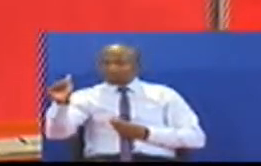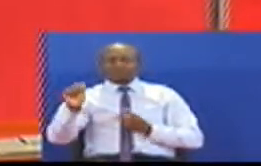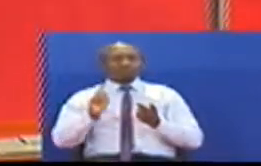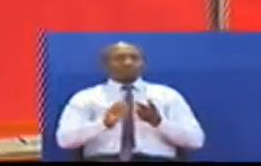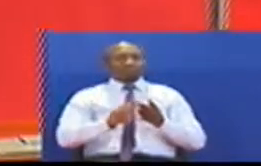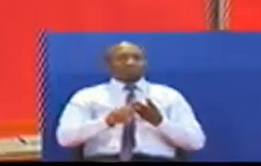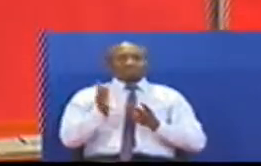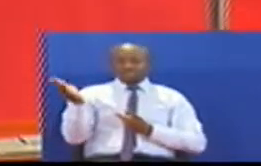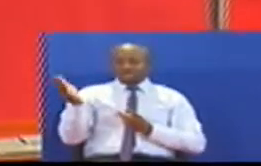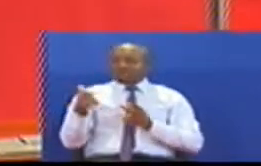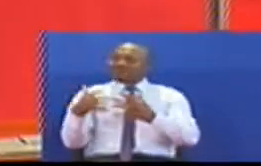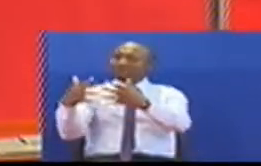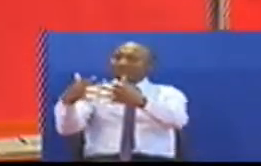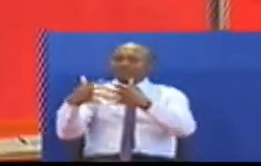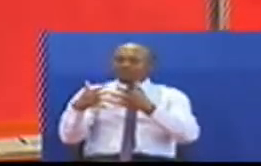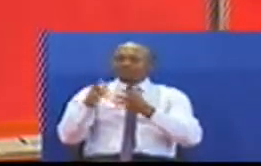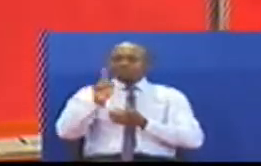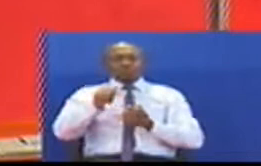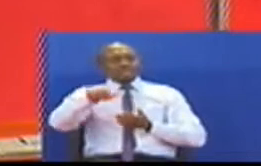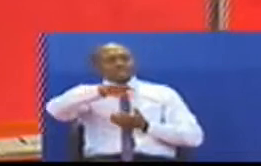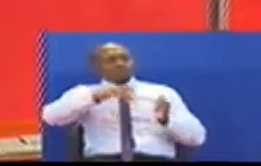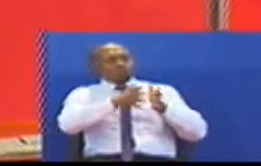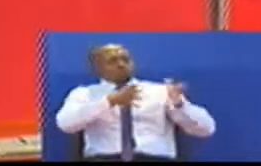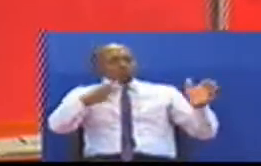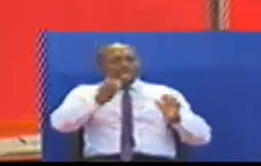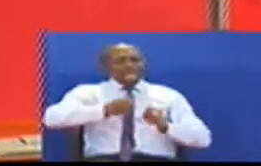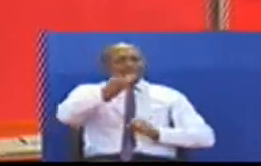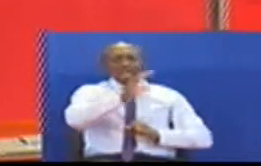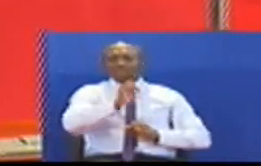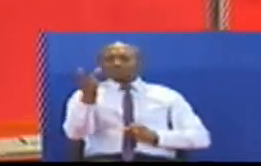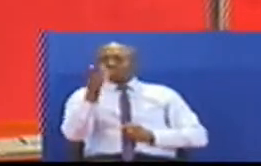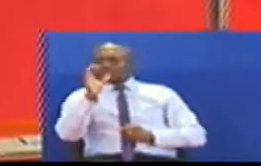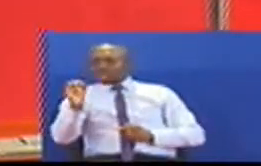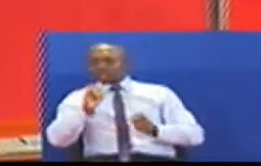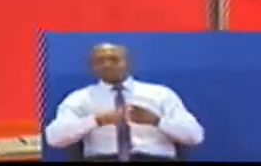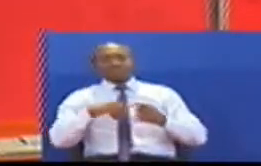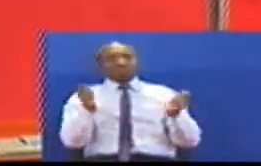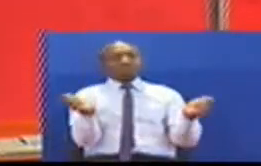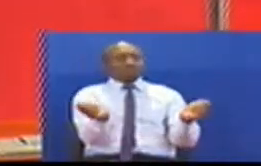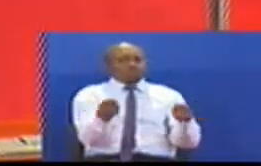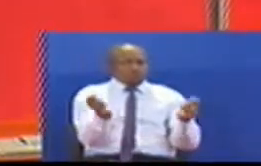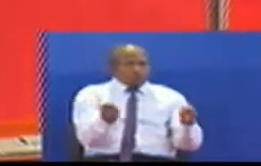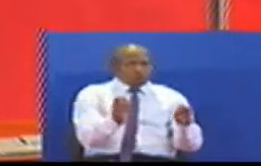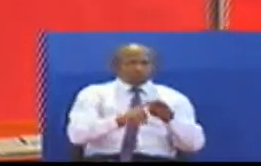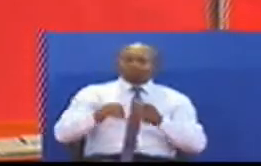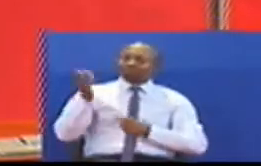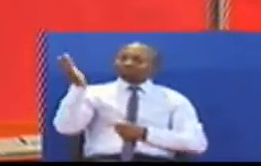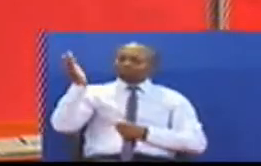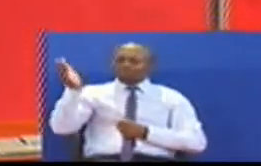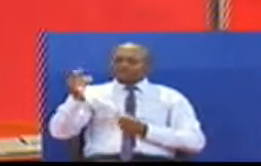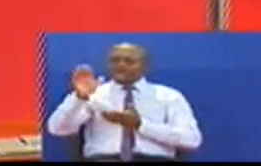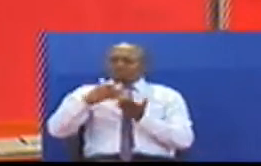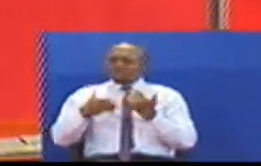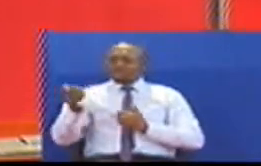kwa maana ya Utegi, liko shamba kubwa zaidi ya heka 20,000 kwa ajili ya mifugo. Ukienda kule